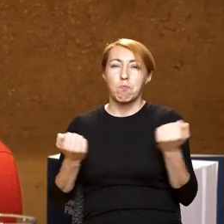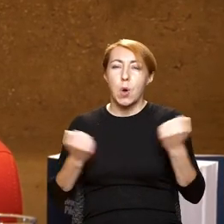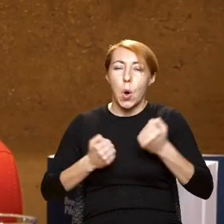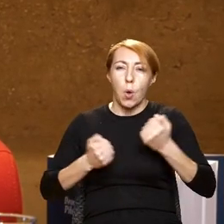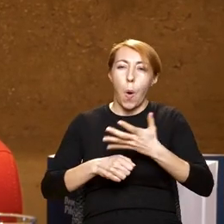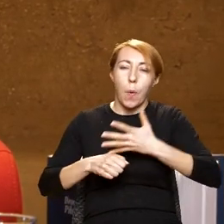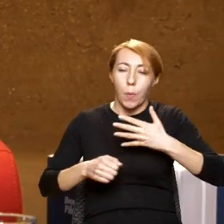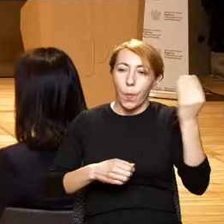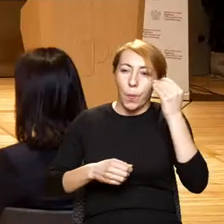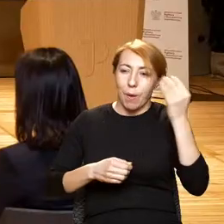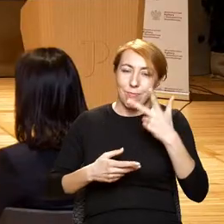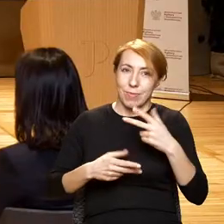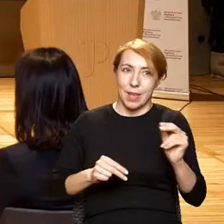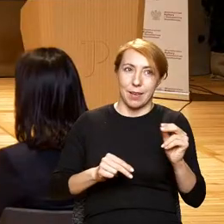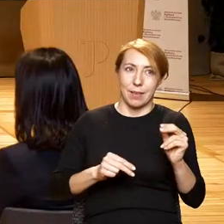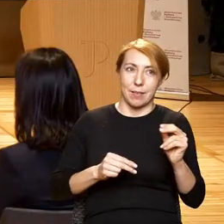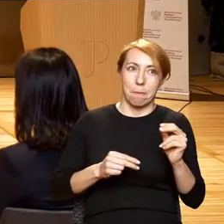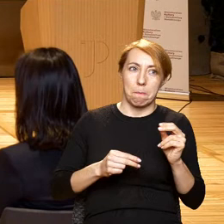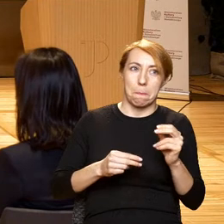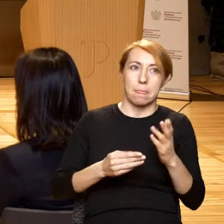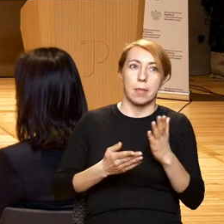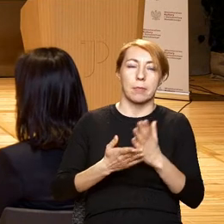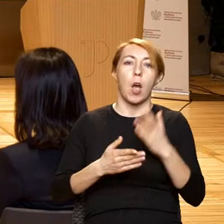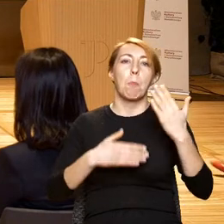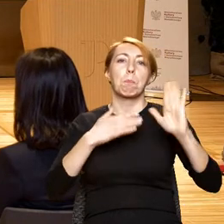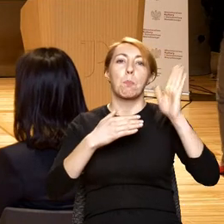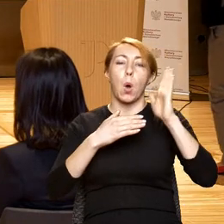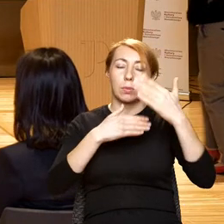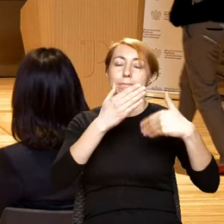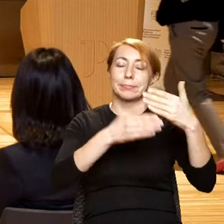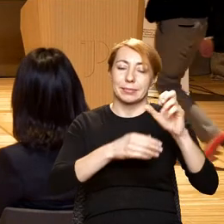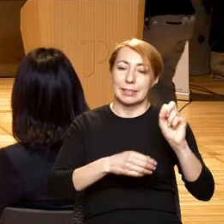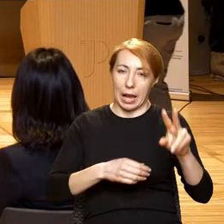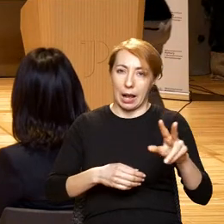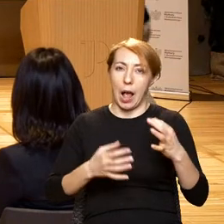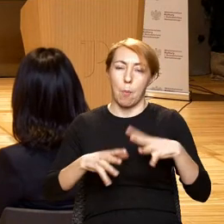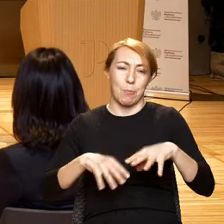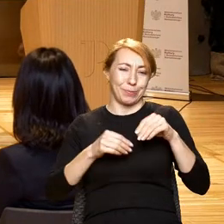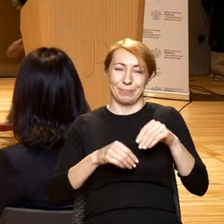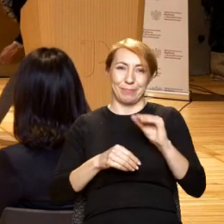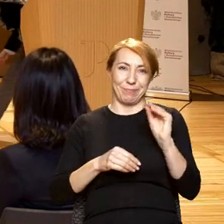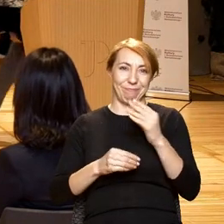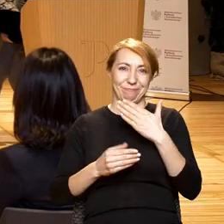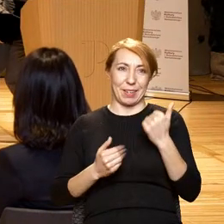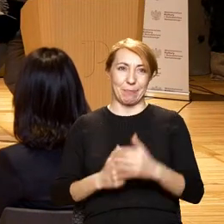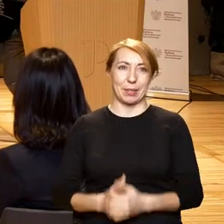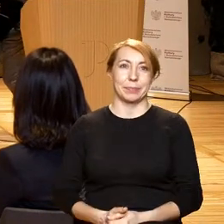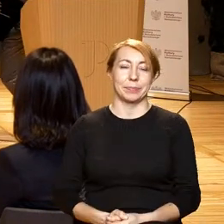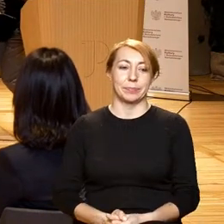No miłość była, krzyż litewski, Żmudzin. Później, tak, oczywiście, tak.